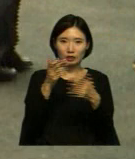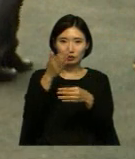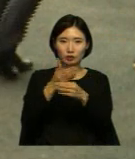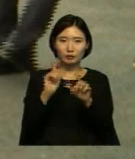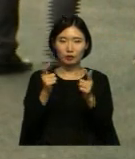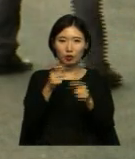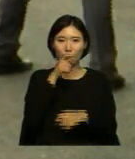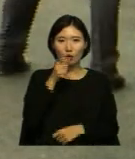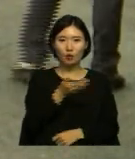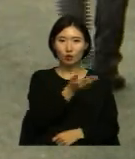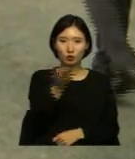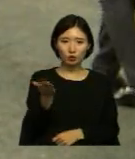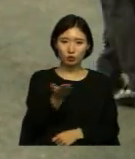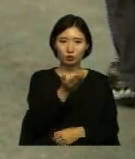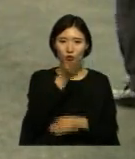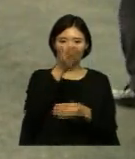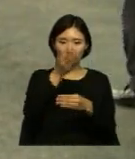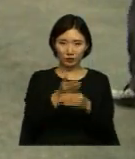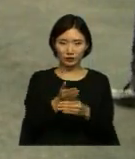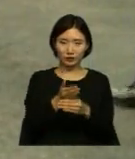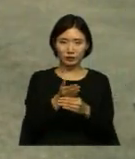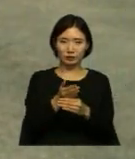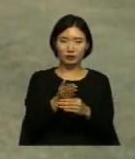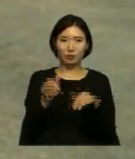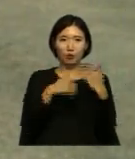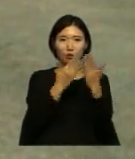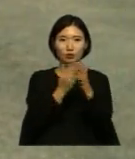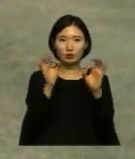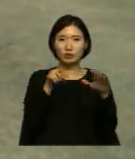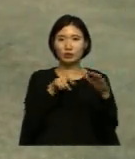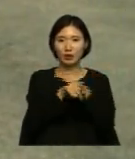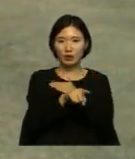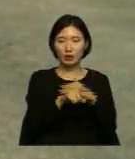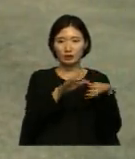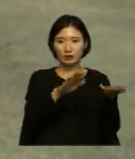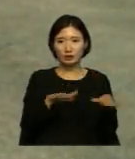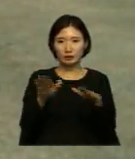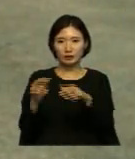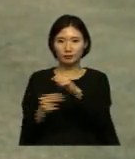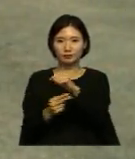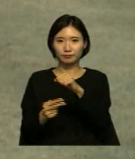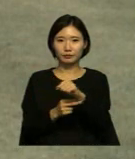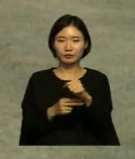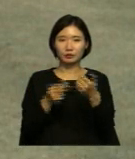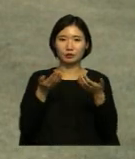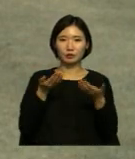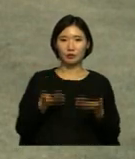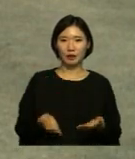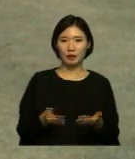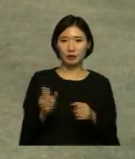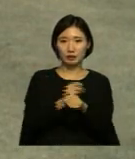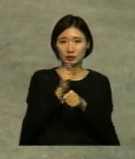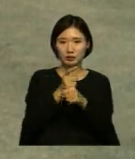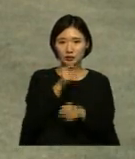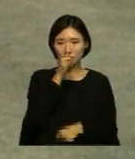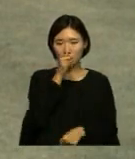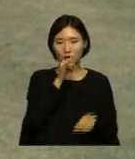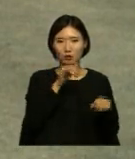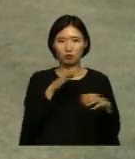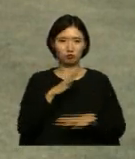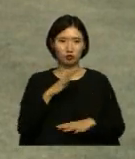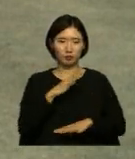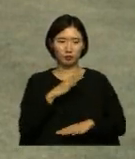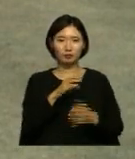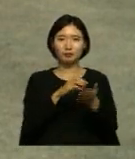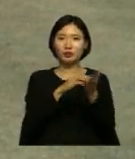위치에 있어서 남녀노소 누구나 여기를 찾아올 수 있기 때문에 흔들다리의 그 고유한 특징이 있습니다. 그리고 무섭지도 적당히